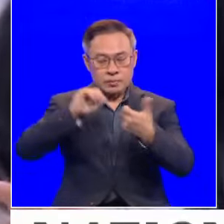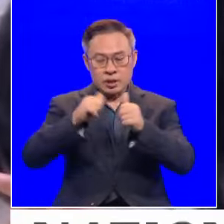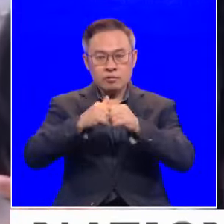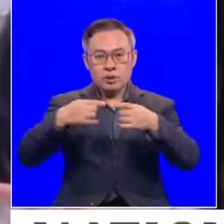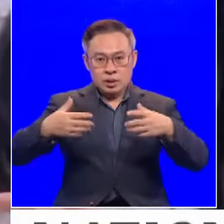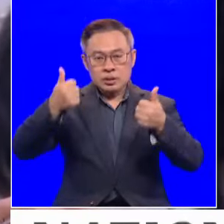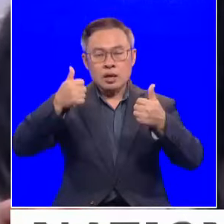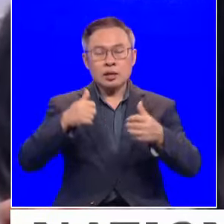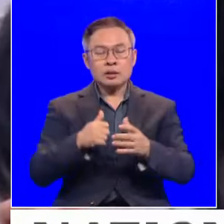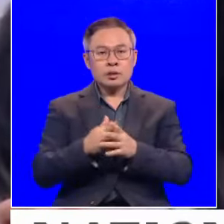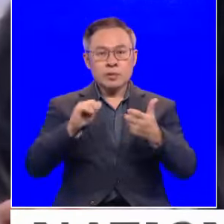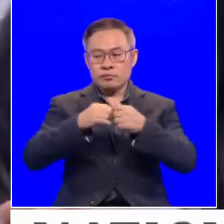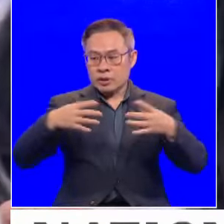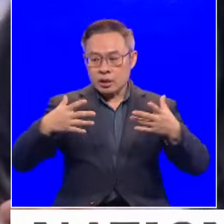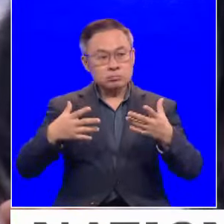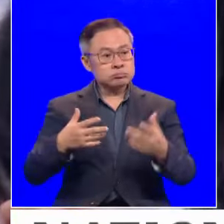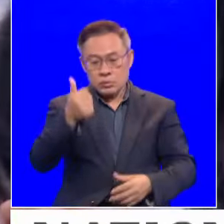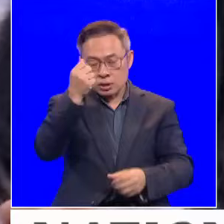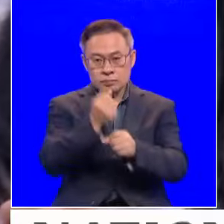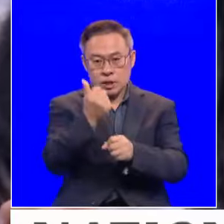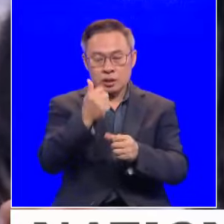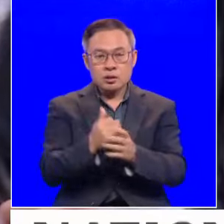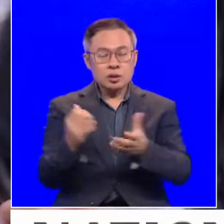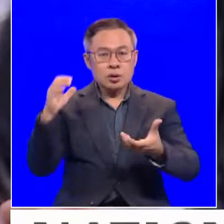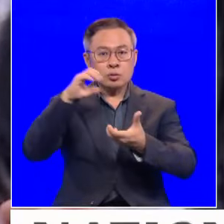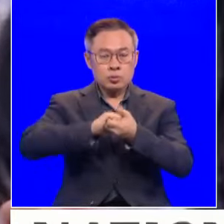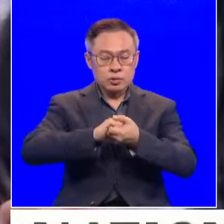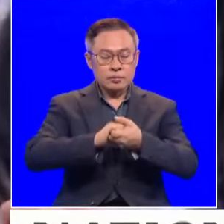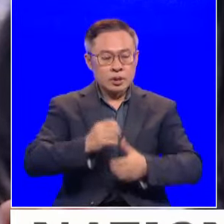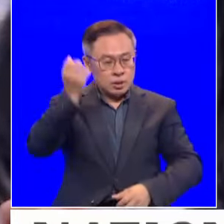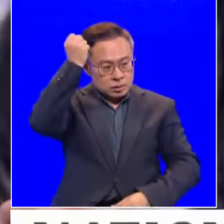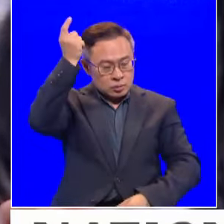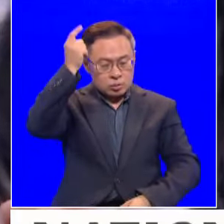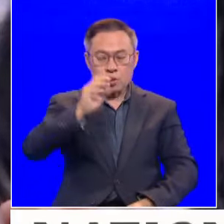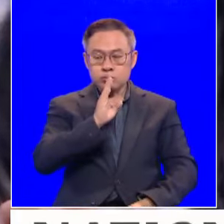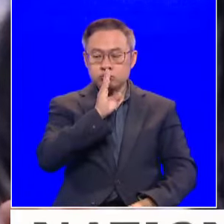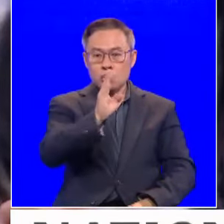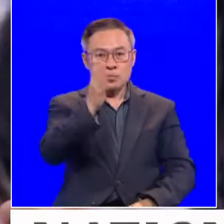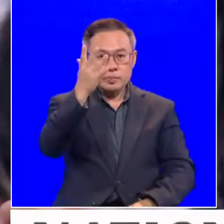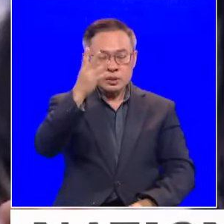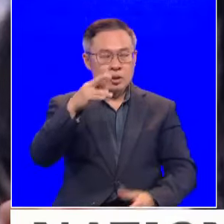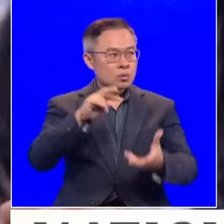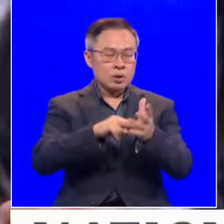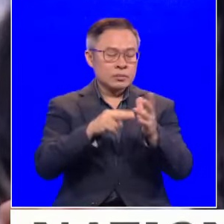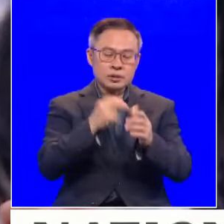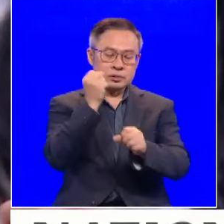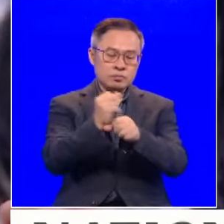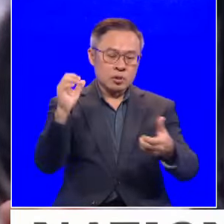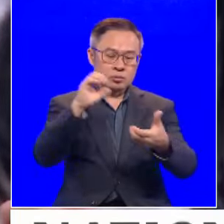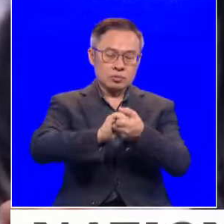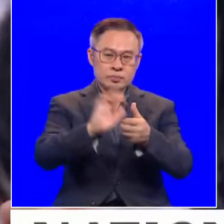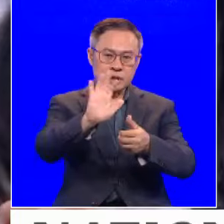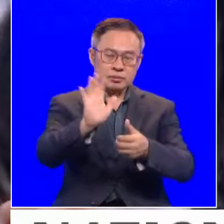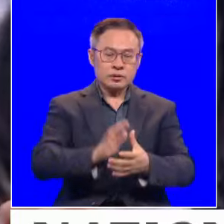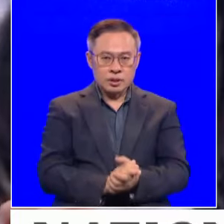เป็นฝ่ายค้านจะเสียหายตรงไหนถ้าไปอยู่ร่วมกับนายกรัฐมนตรีที่ไม่ทันไรก็มีปัญหาเรื่องคำมั่นแล้วพรรคจะเสียชื่อ